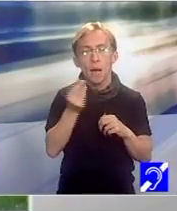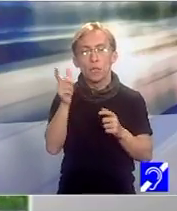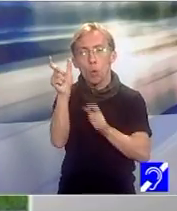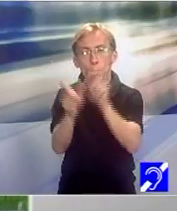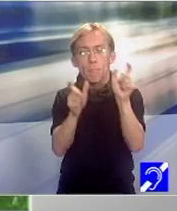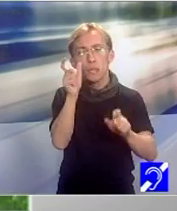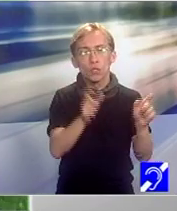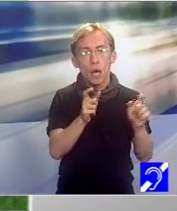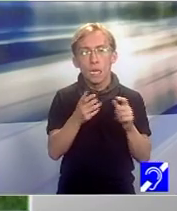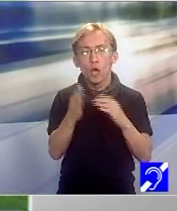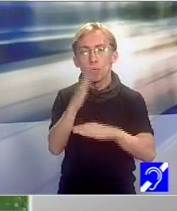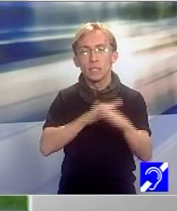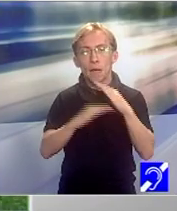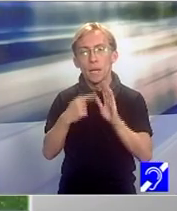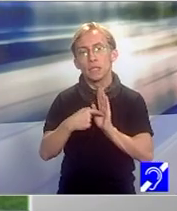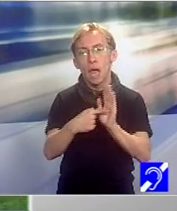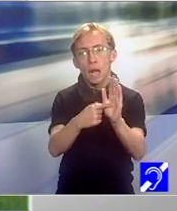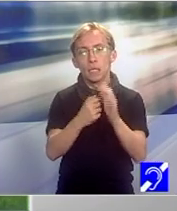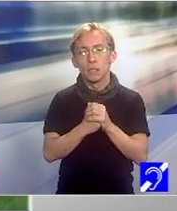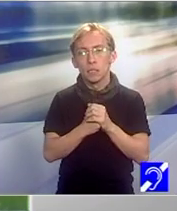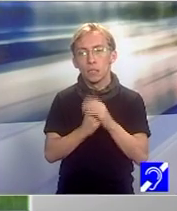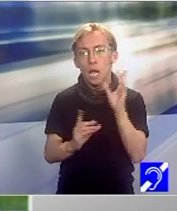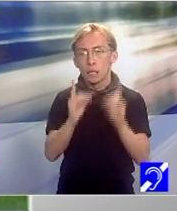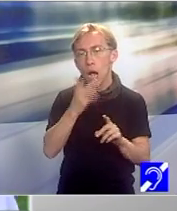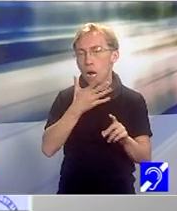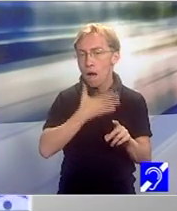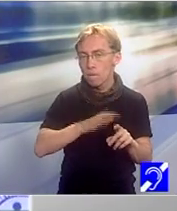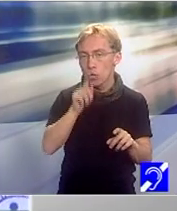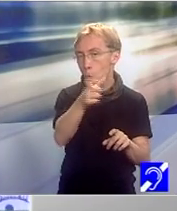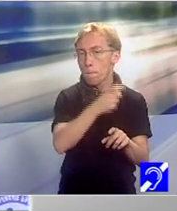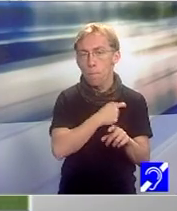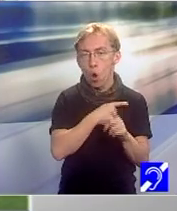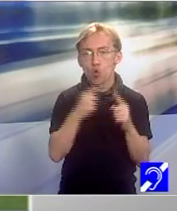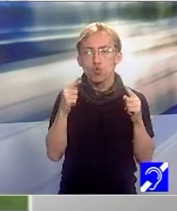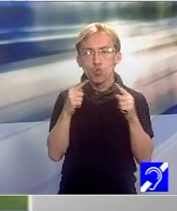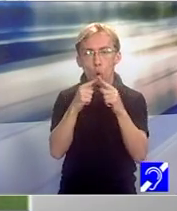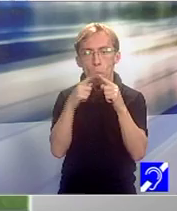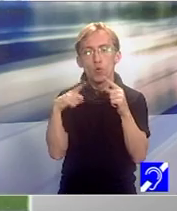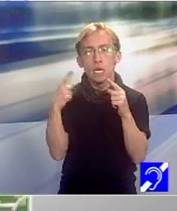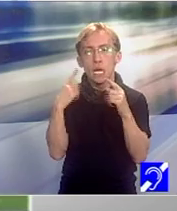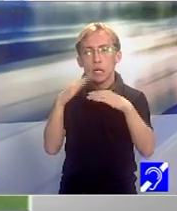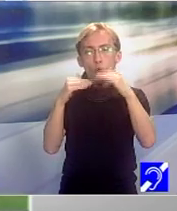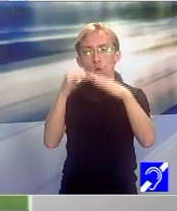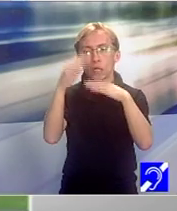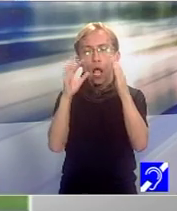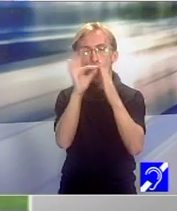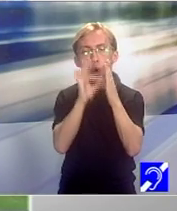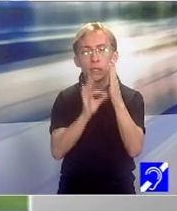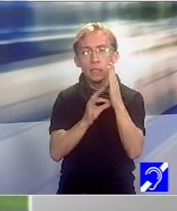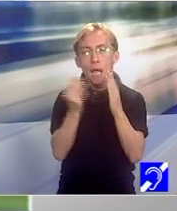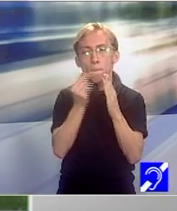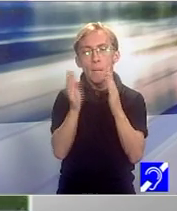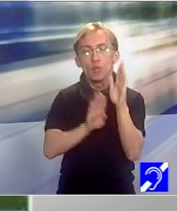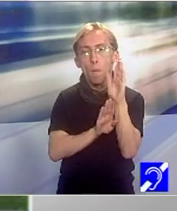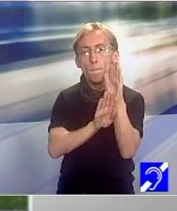prin sport. Motoul clubului este: dacă vrei, poți. Scopul lui este crearea condițiilor sporturilor de agrement și de